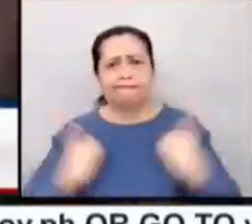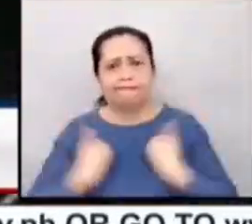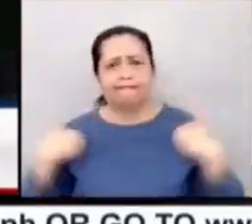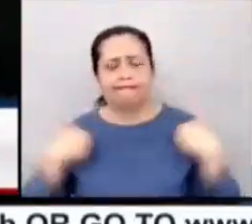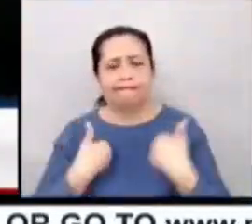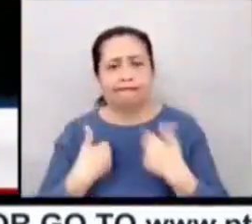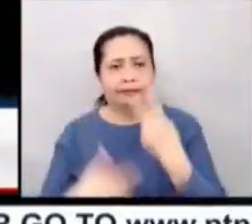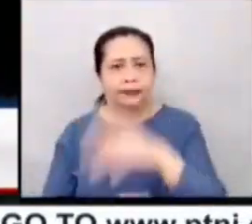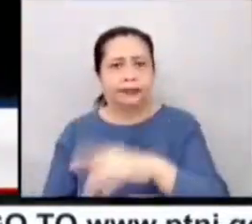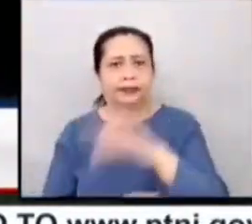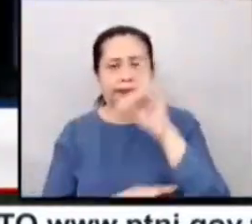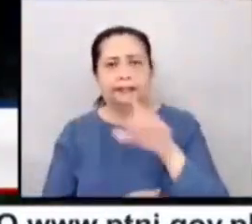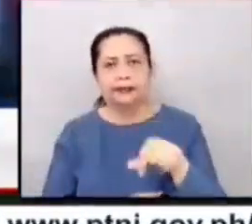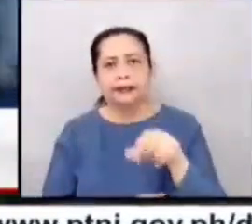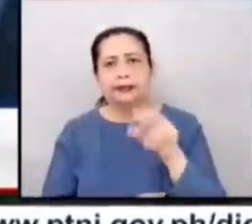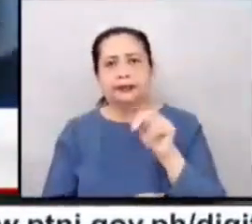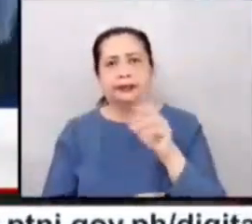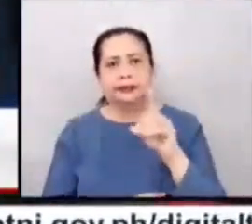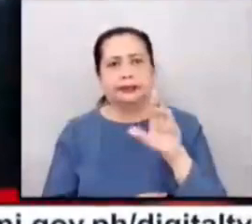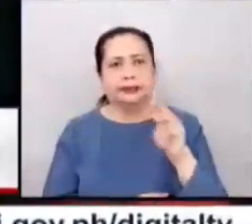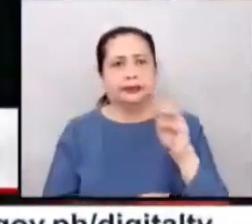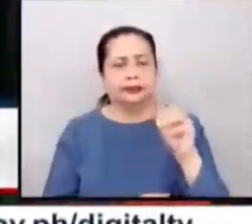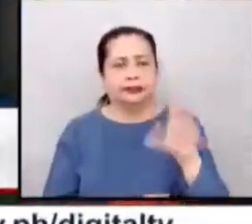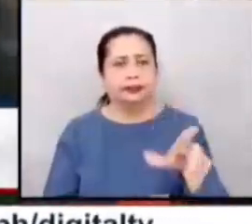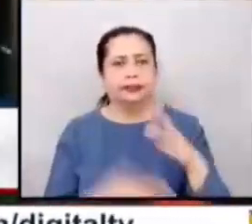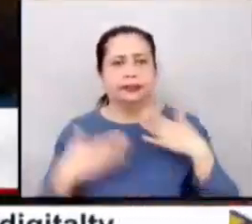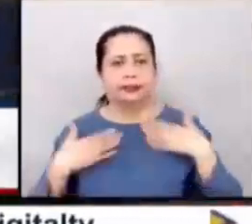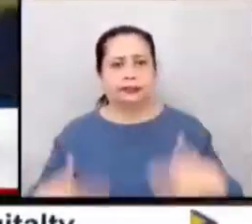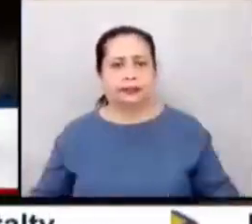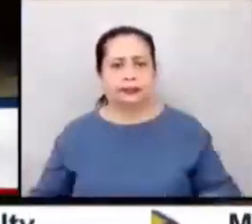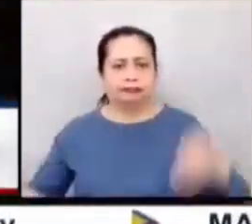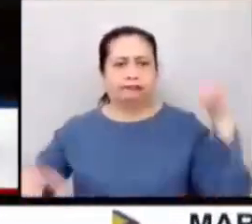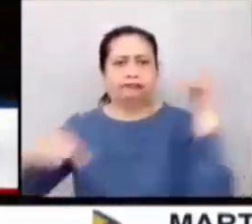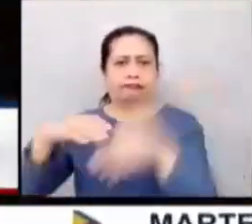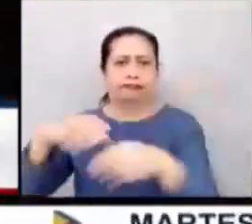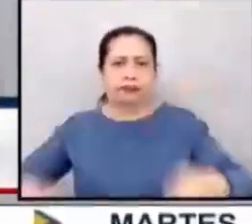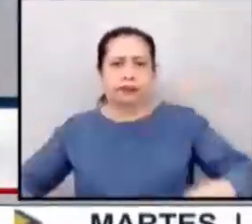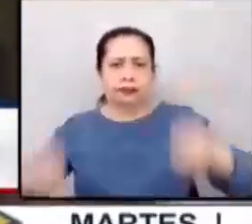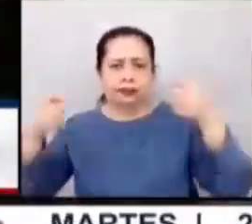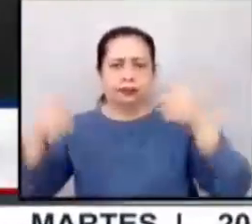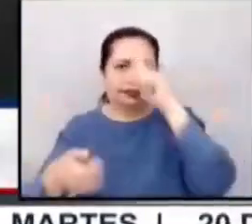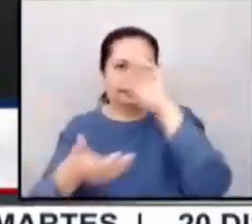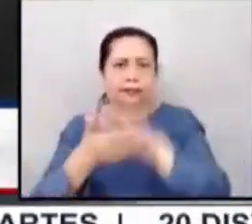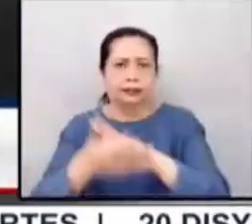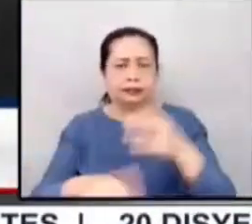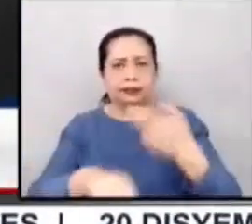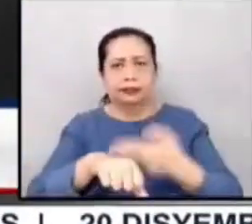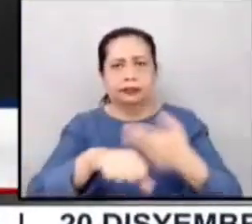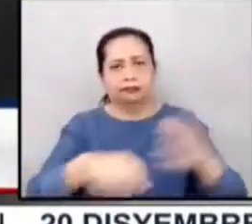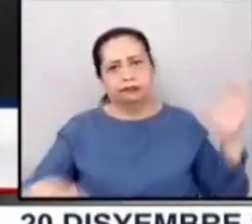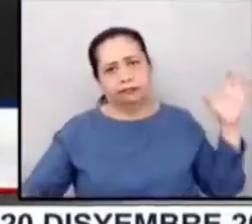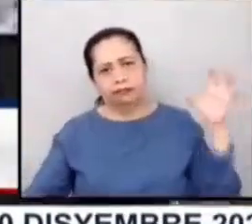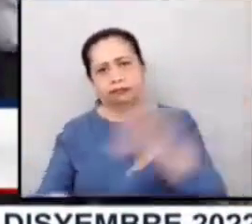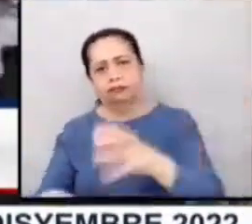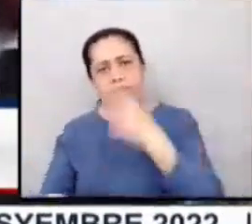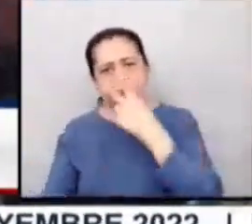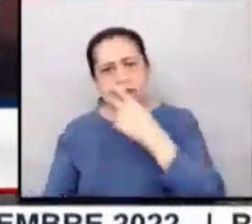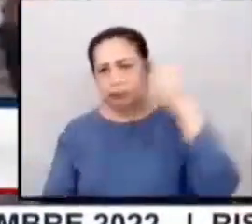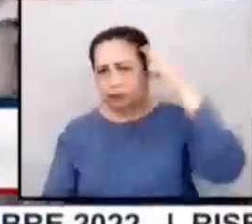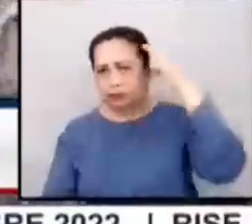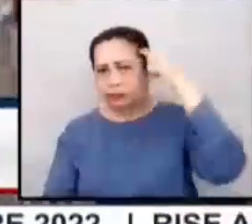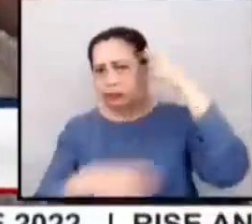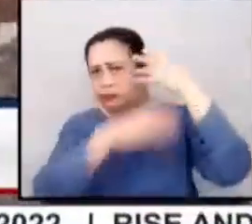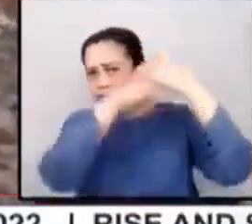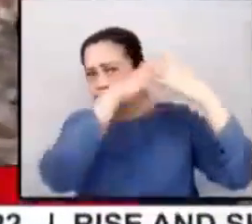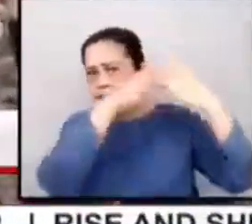ng Mariveles MDRMO ang bangkay na bata na nakasilid sa sako. Pinaniniwala ang hinampas ng bato ang bata dahil sa nakitang sugat sa ulo nito. Tinanggal